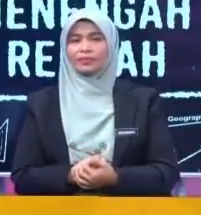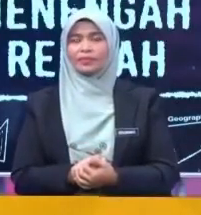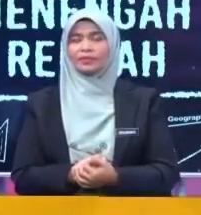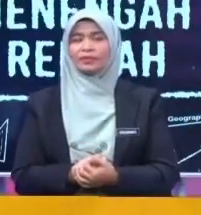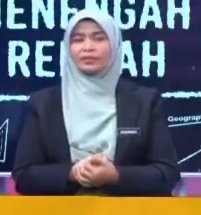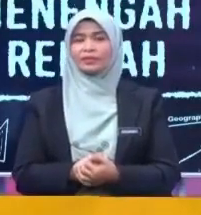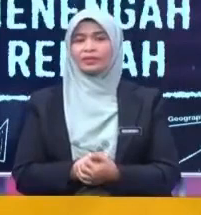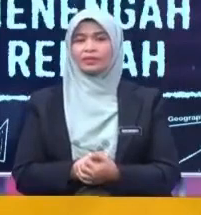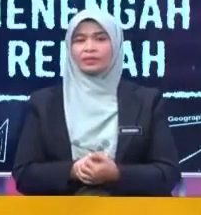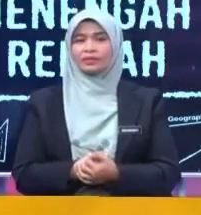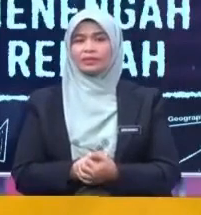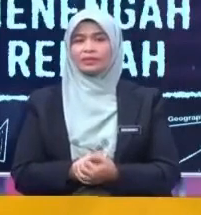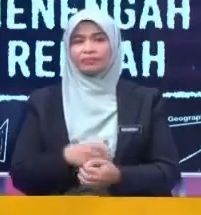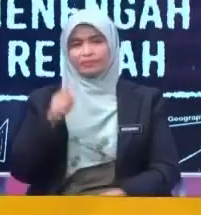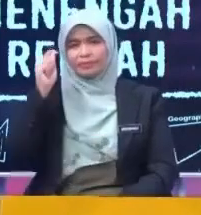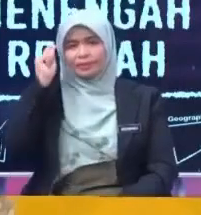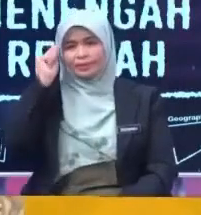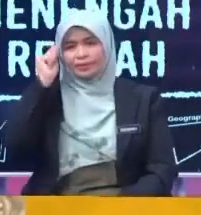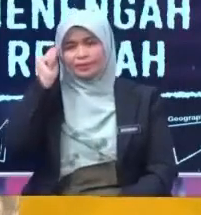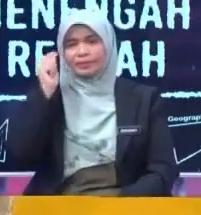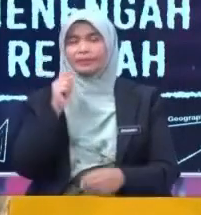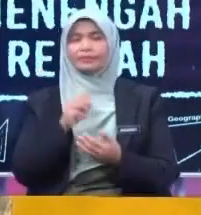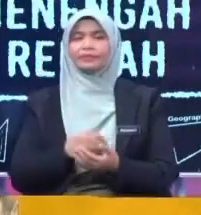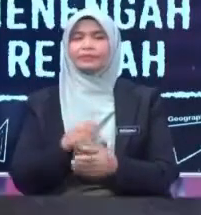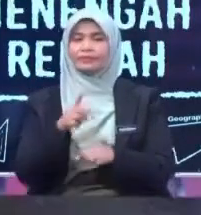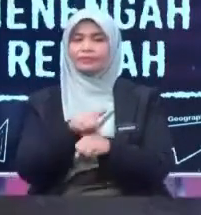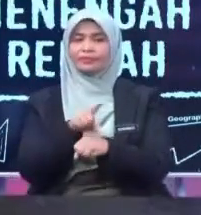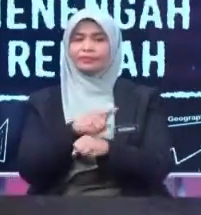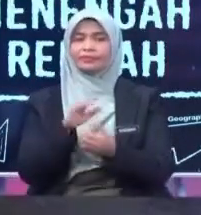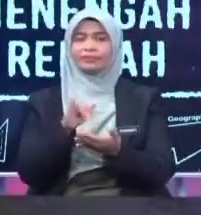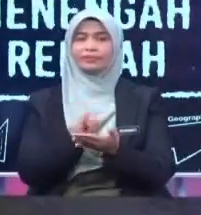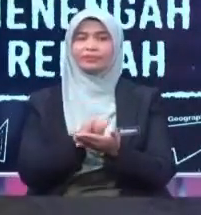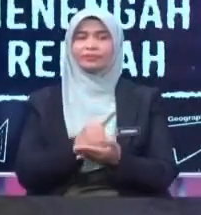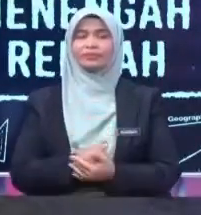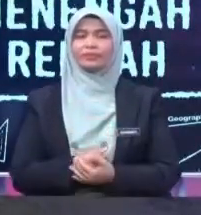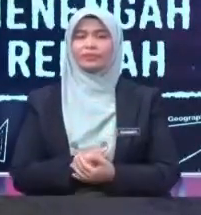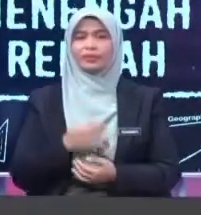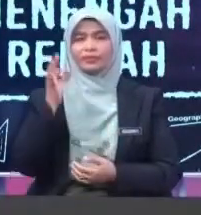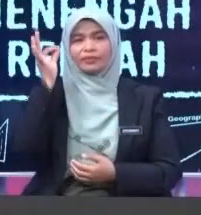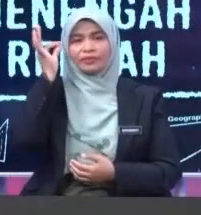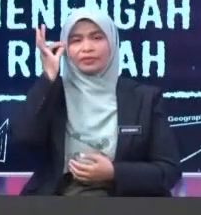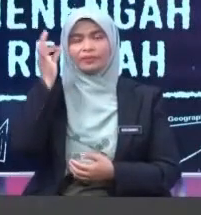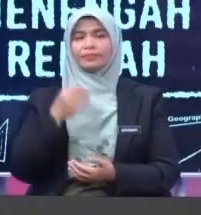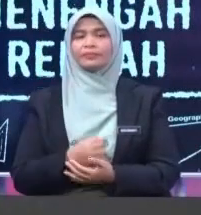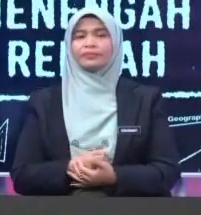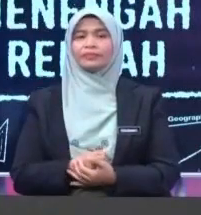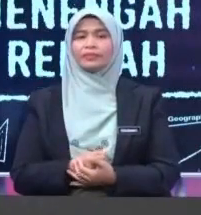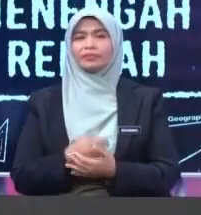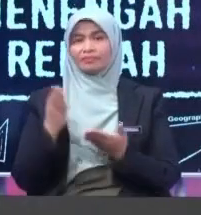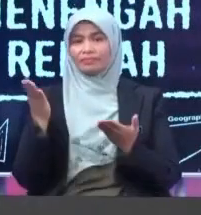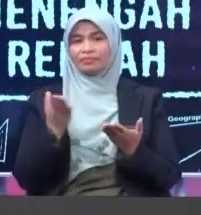amalan, mizan, titian sirat. Okey, yang di tempat yang bertanda ni. Okey, boleh angkat jawapan masing-masing. Okey, silakan.